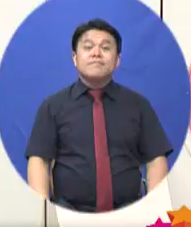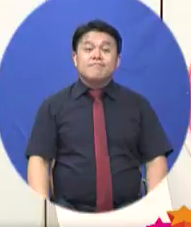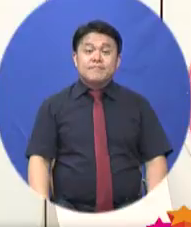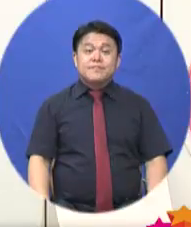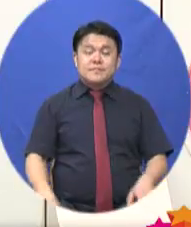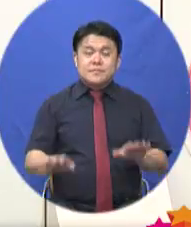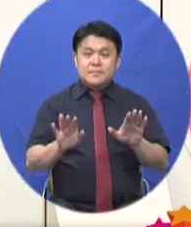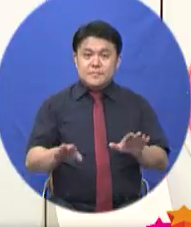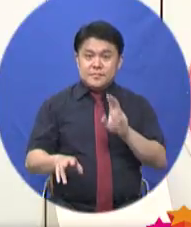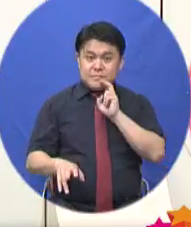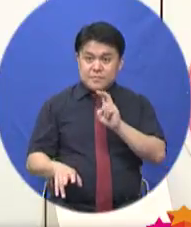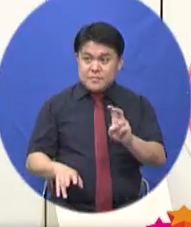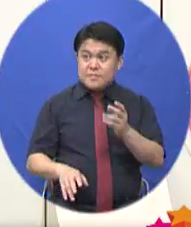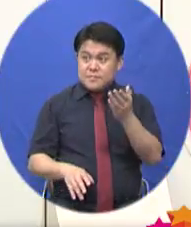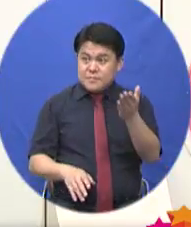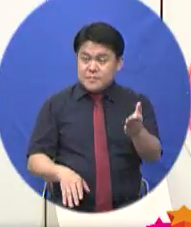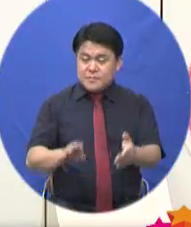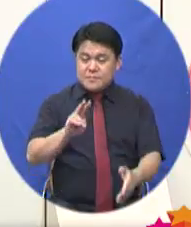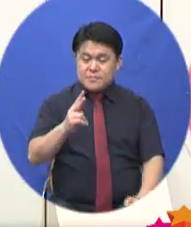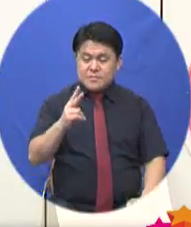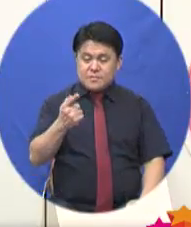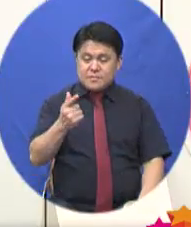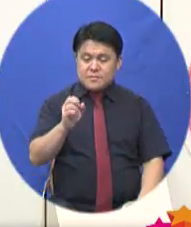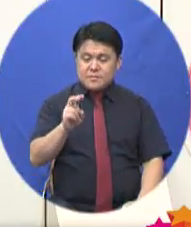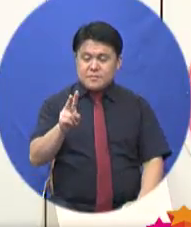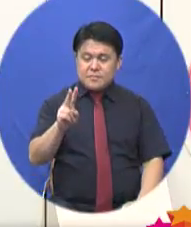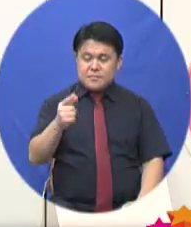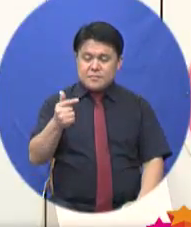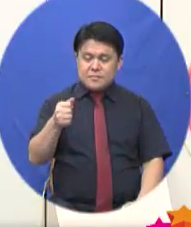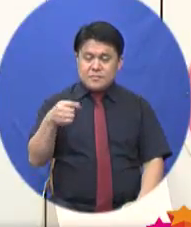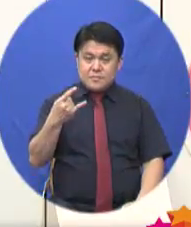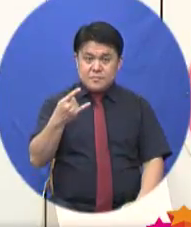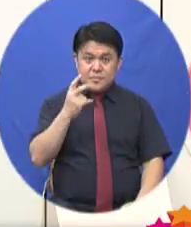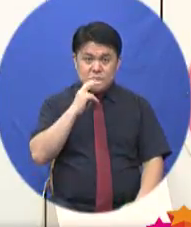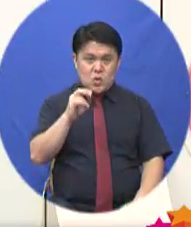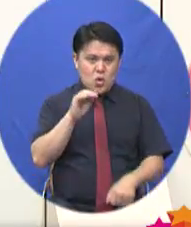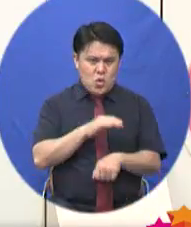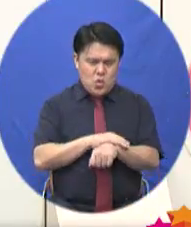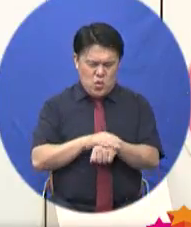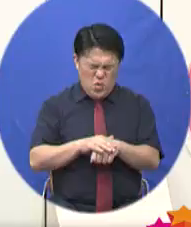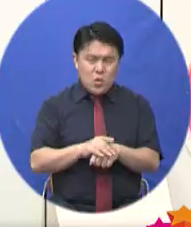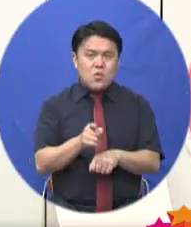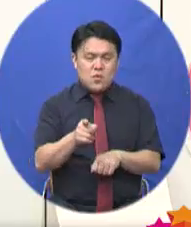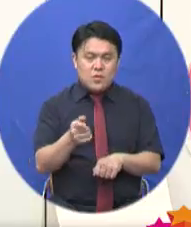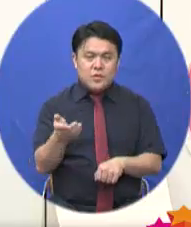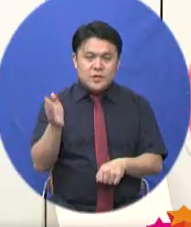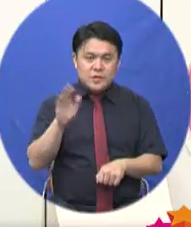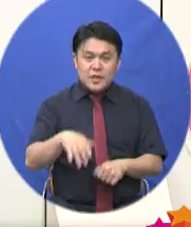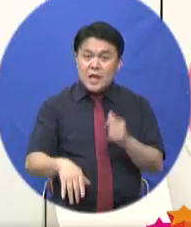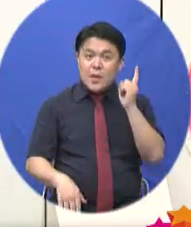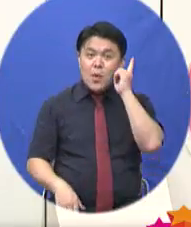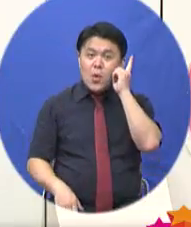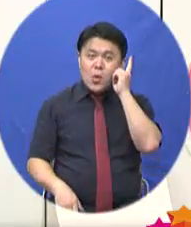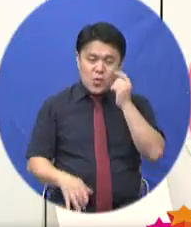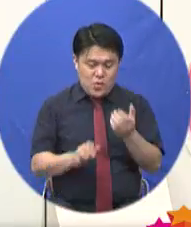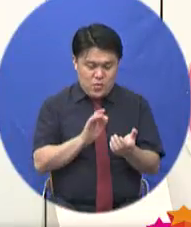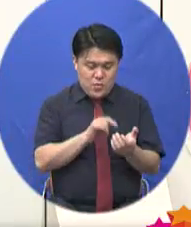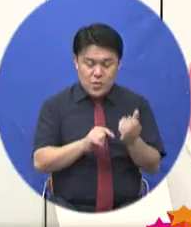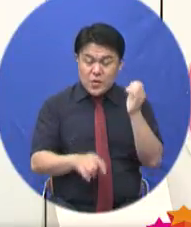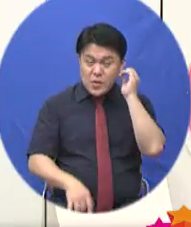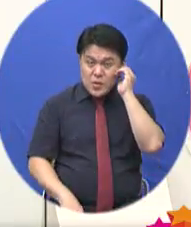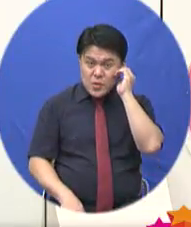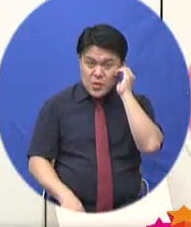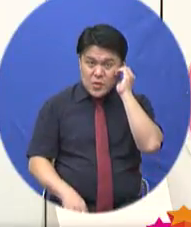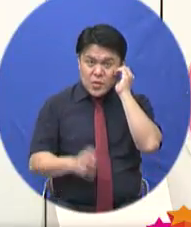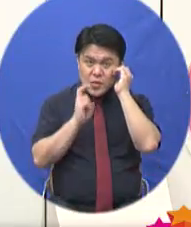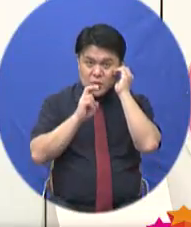네, 지금 부르신 변연희 어머님은 노래를 못 하시는 노래가 아닌데 휴대폰을 딱